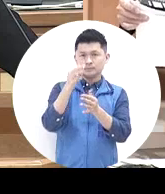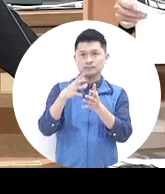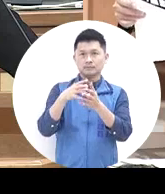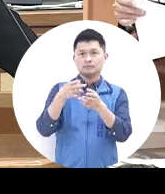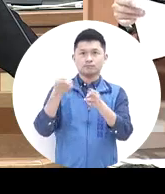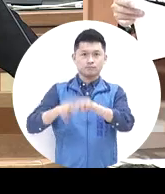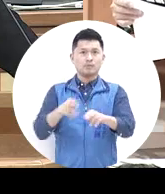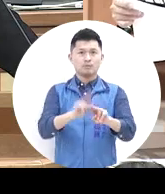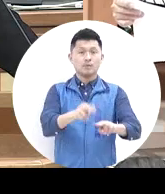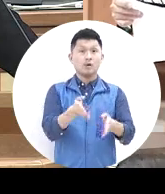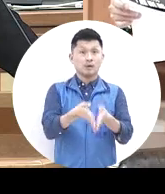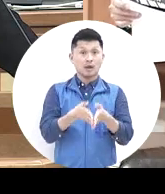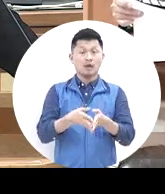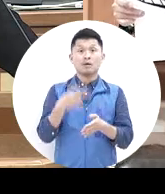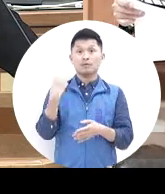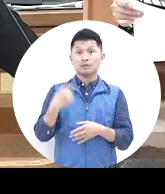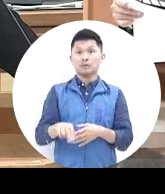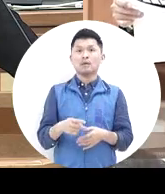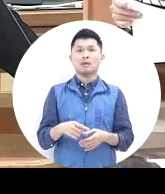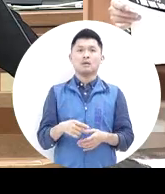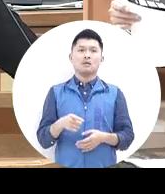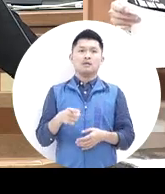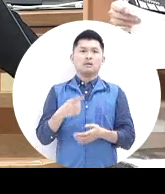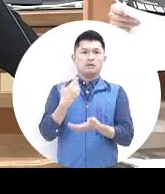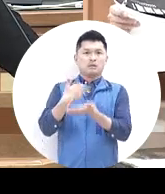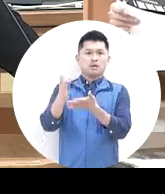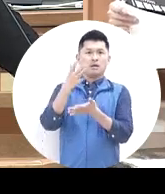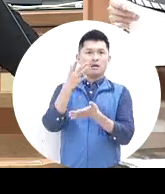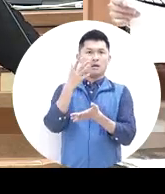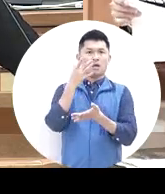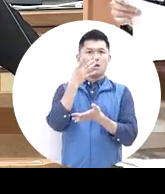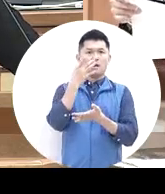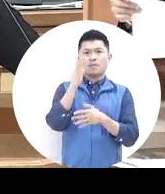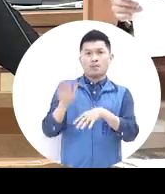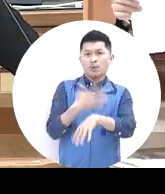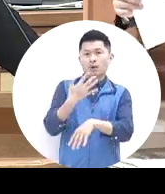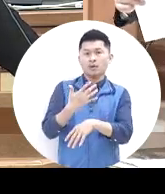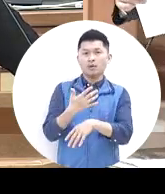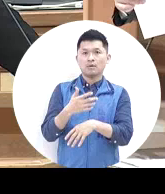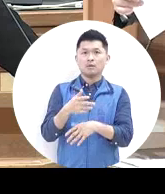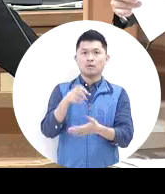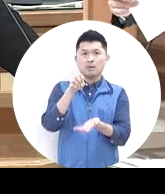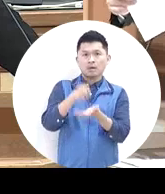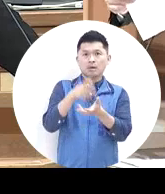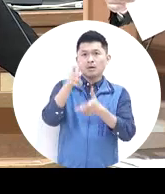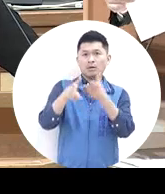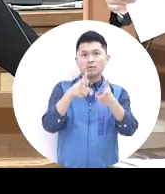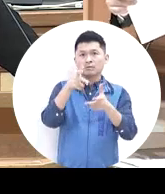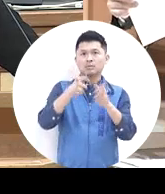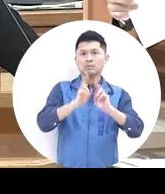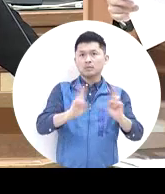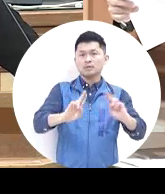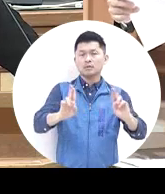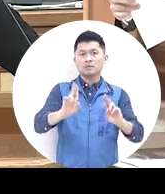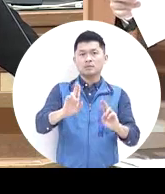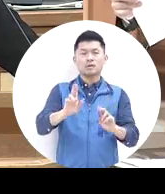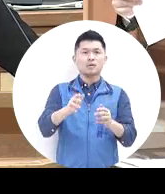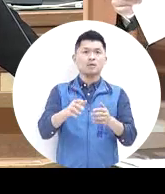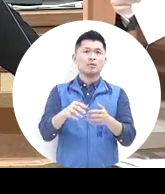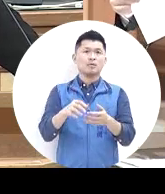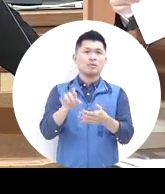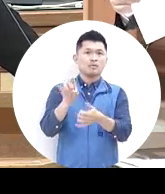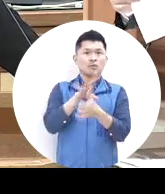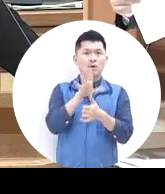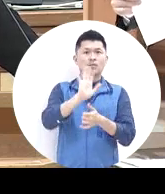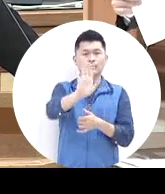说。没有能力处理哦，就不要想用核电。这都你讲的啊。好，再来，